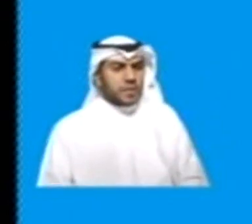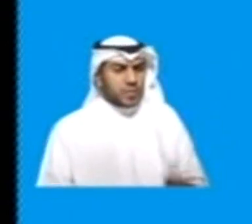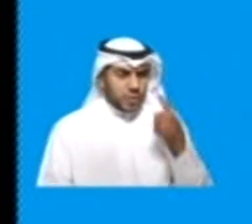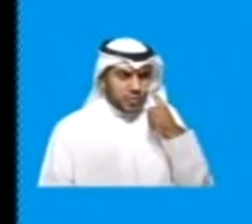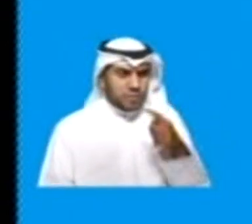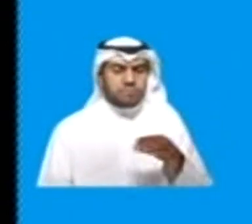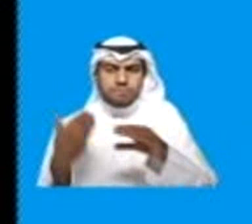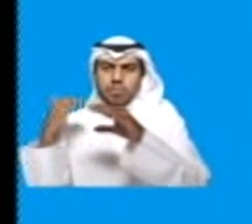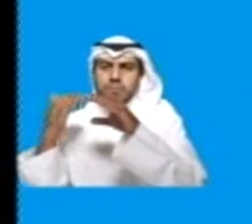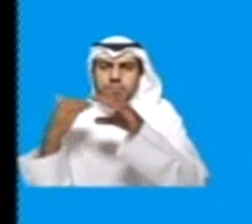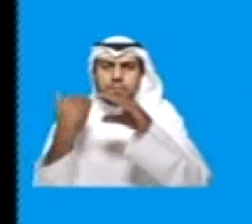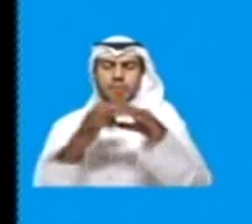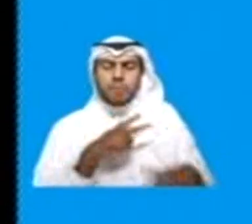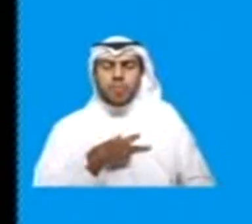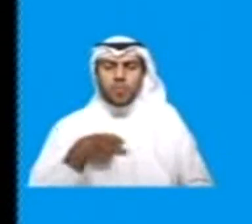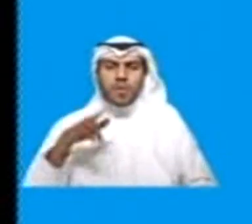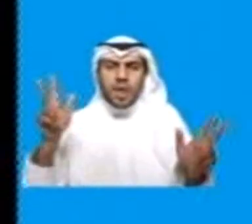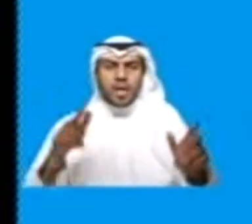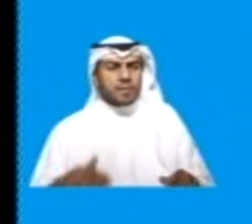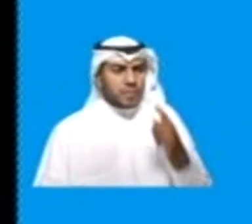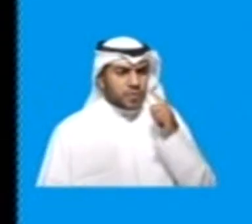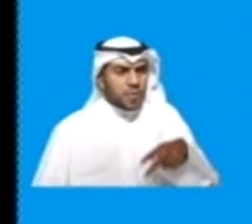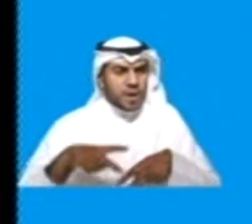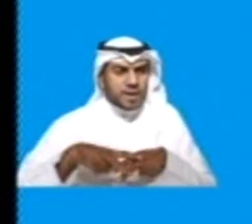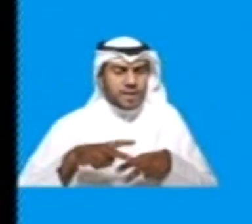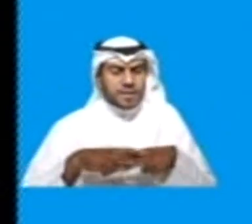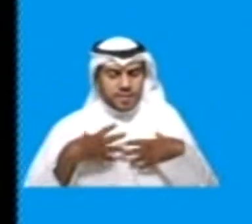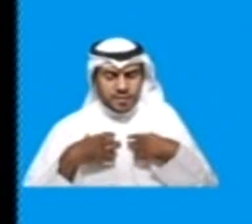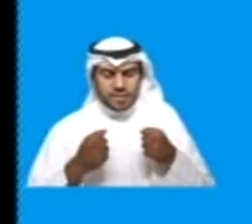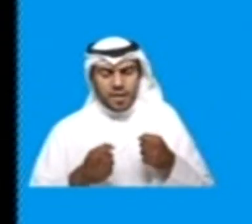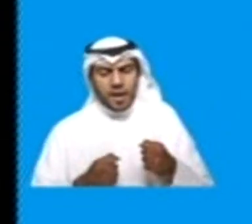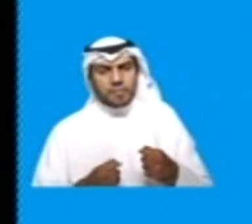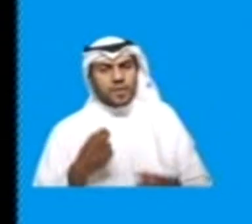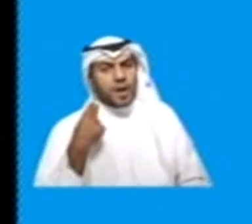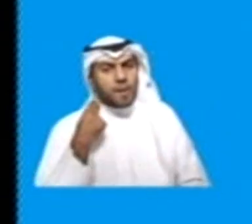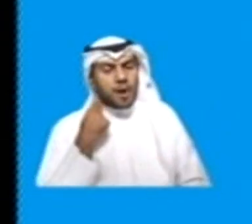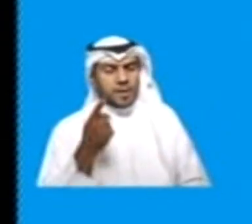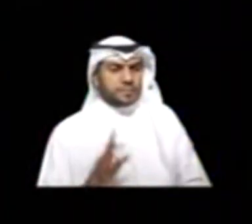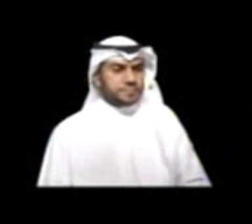وسائل التواصل الاجتماعي تحت هاشتاجي لسلامتك وحياتك أمانة.